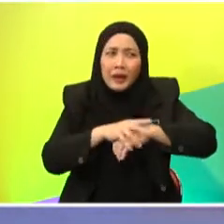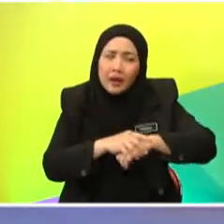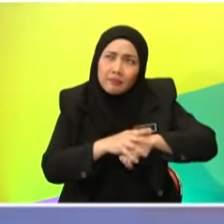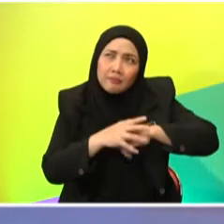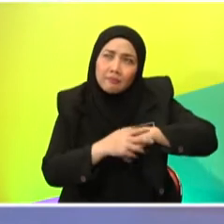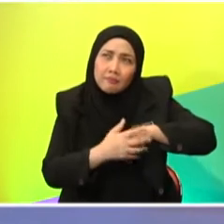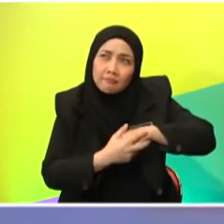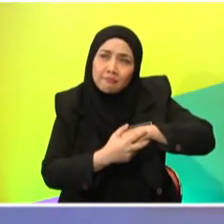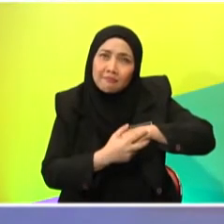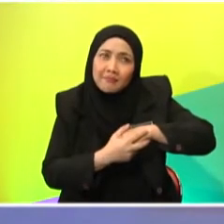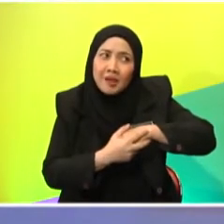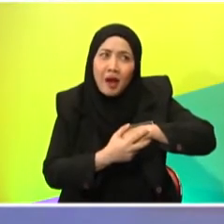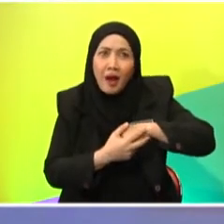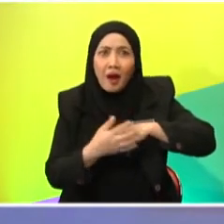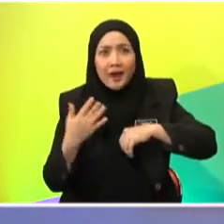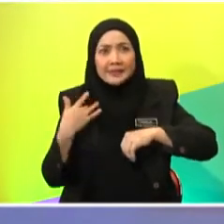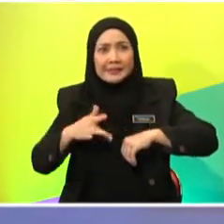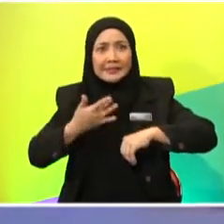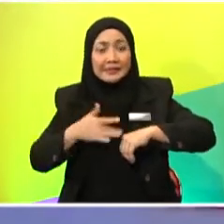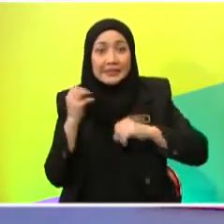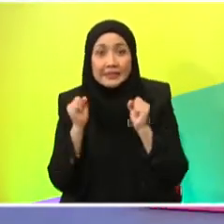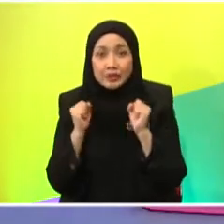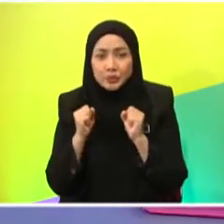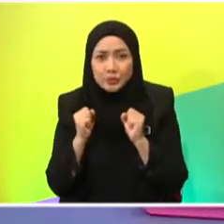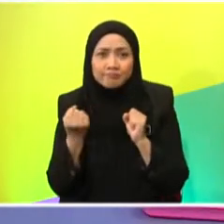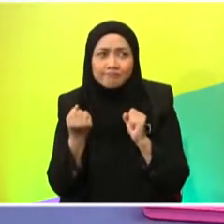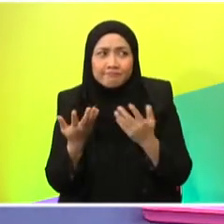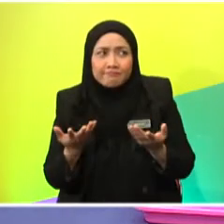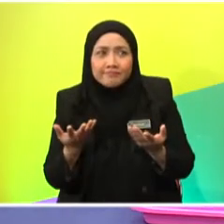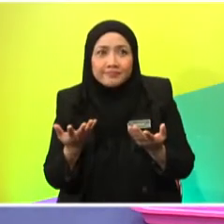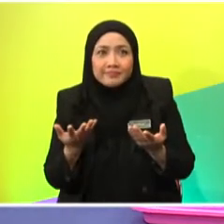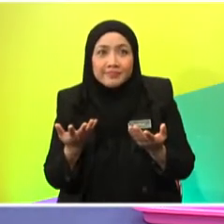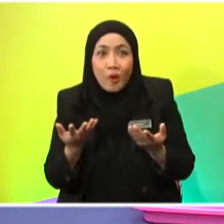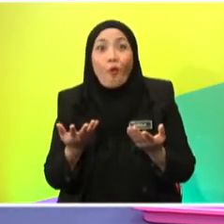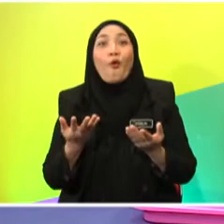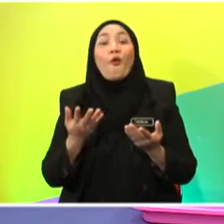aku tua ada sejuk sekilas Teguh Jaya aspirasi macam buah-buahan